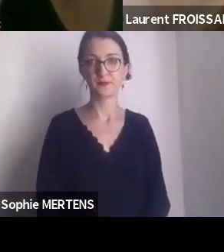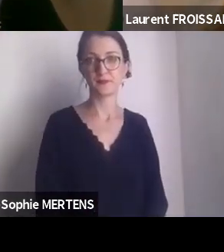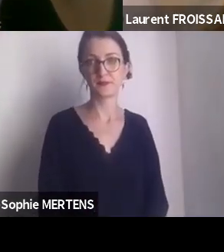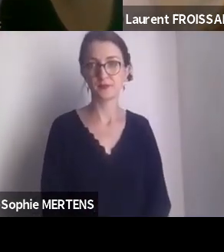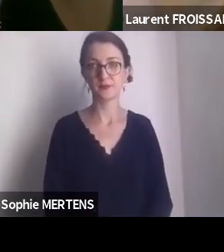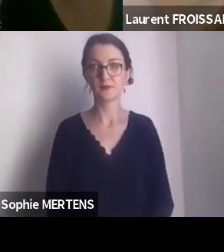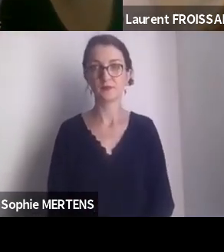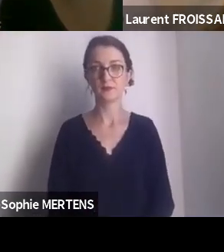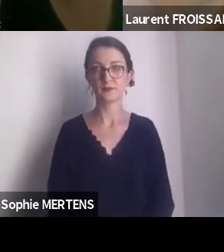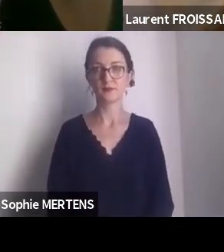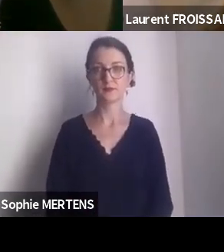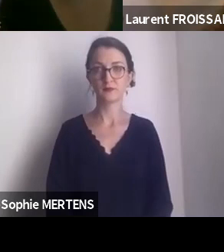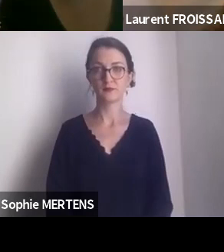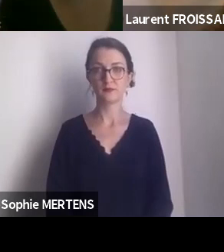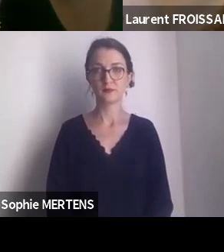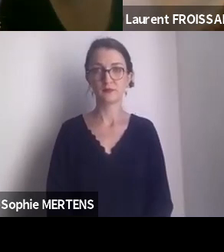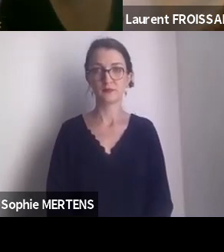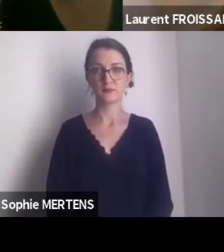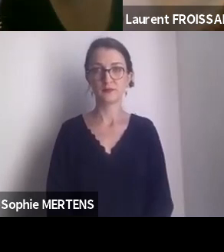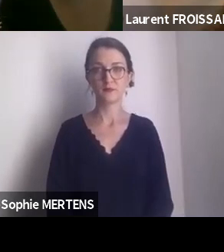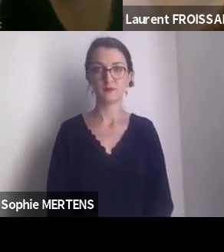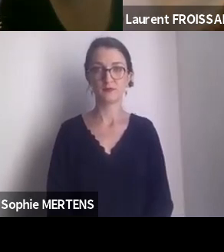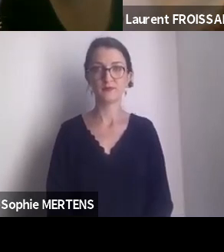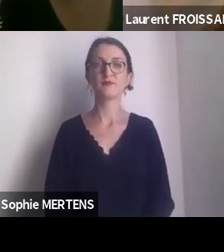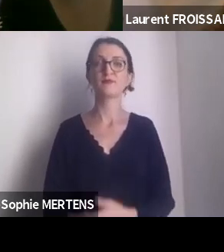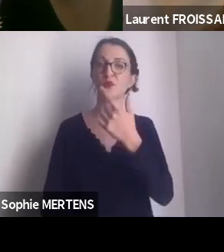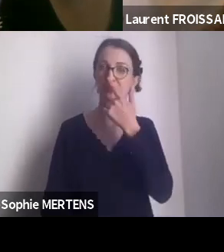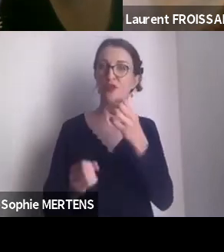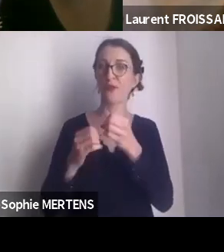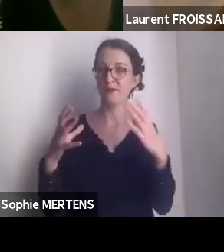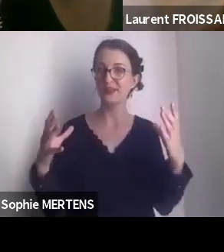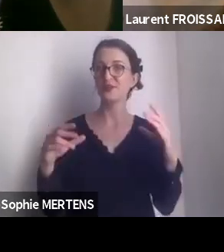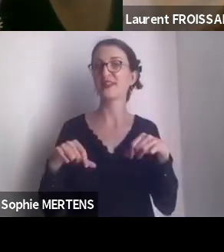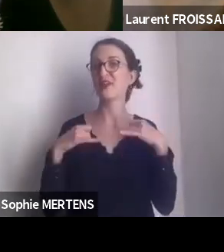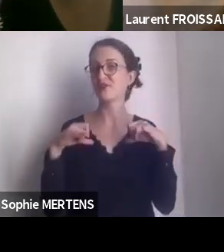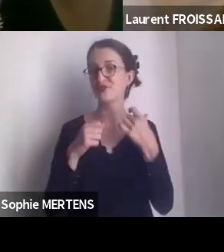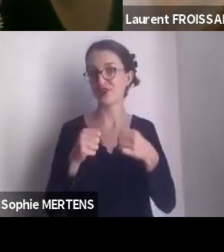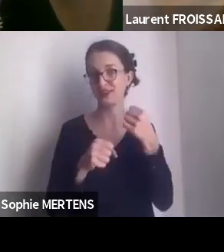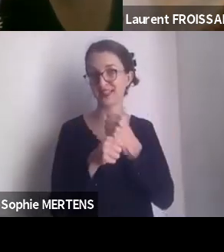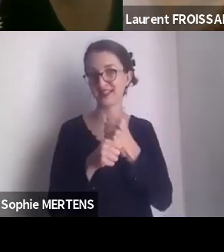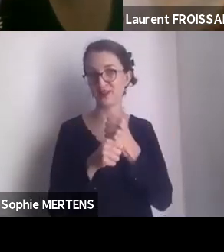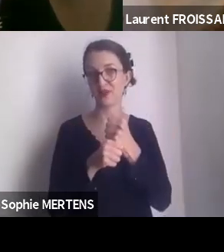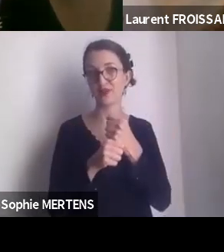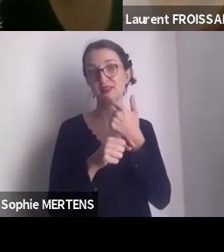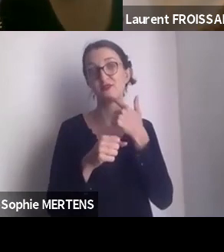Donc, vous êtes plutôt majorité jeune créateur ou anté-création,